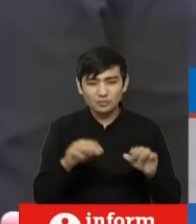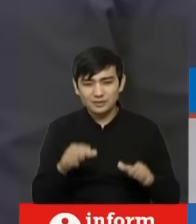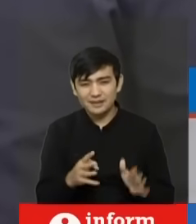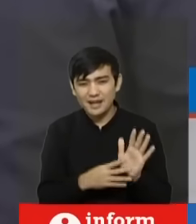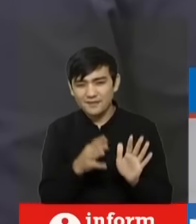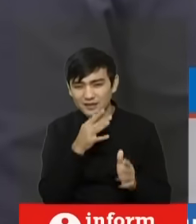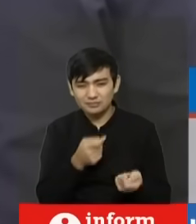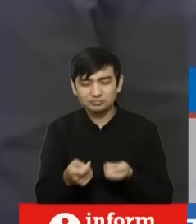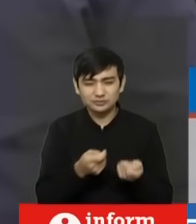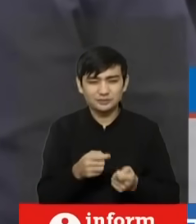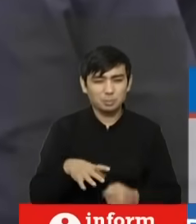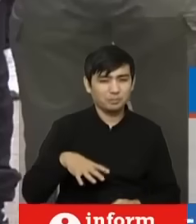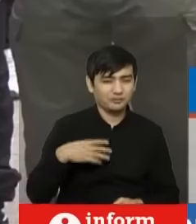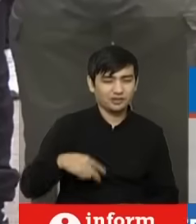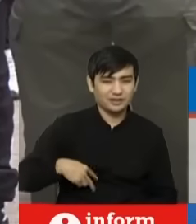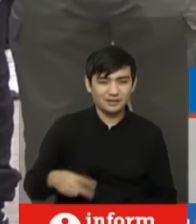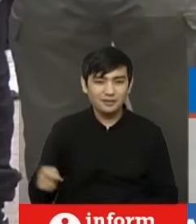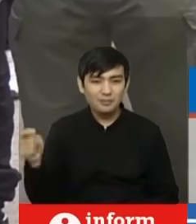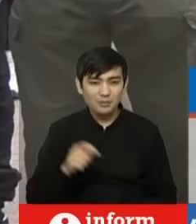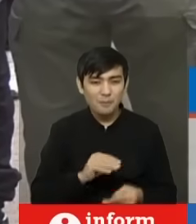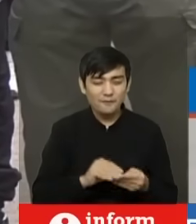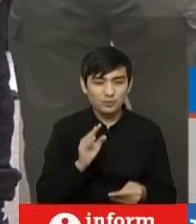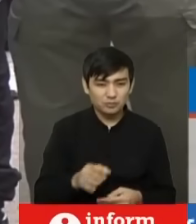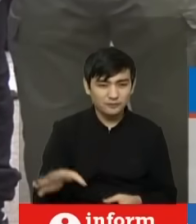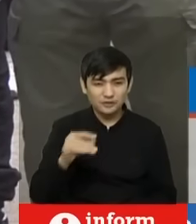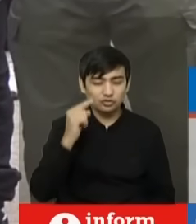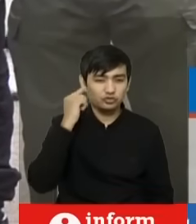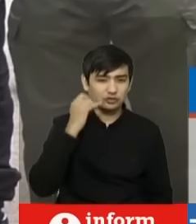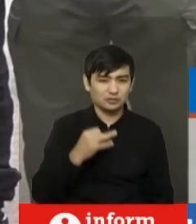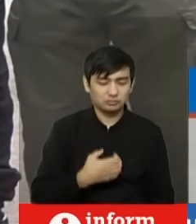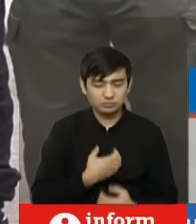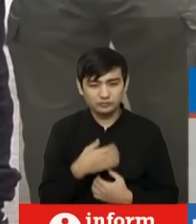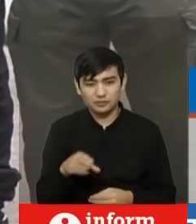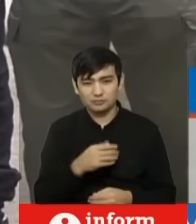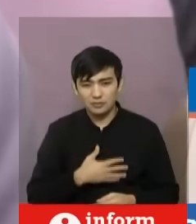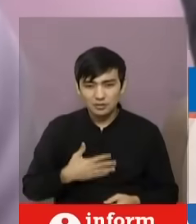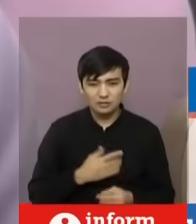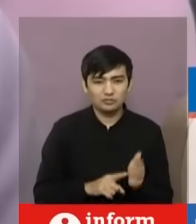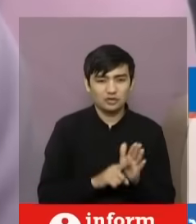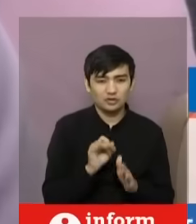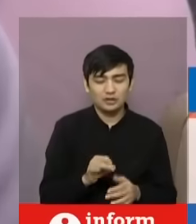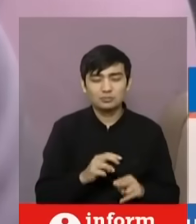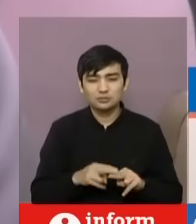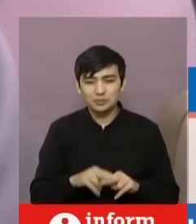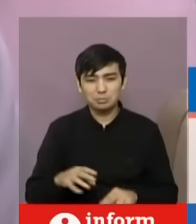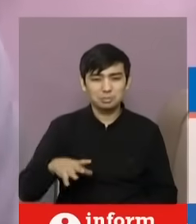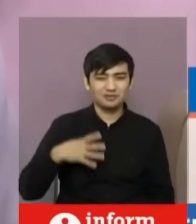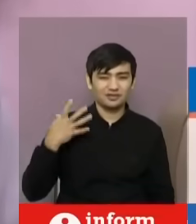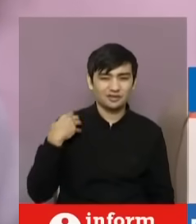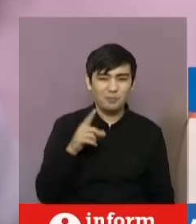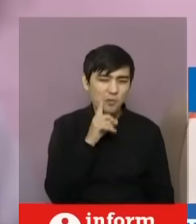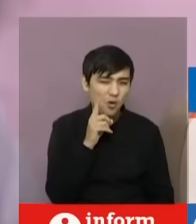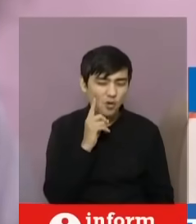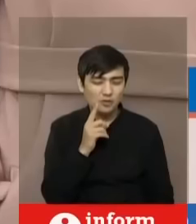басқарған бұрынғы директор қайта оралады деген ақпаратты естіп, жандарын қоярға жер таппай жүр. Өйткені экс-басшы жас